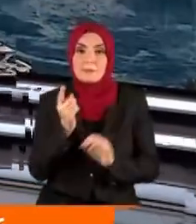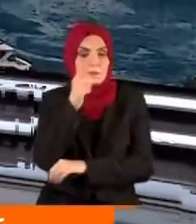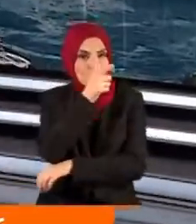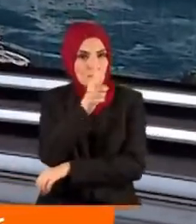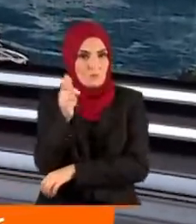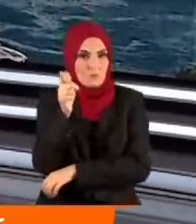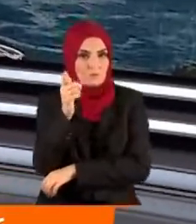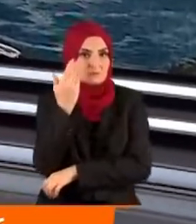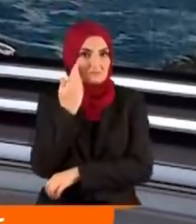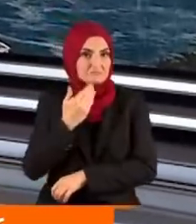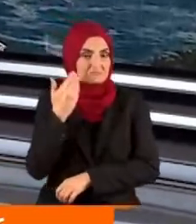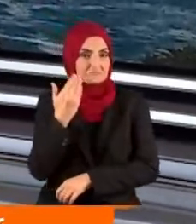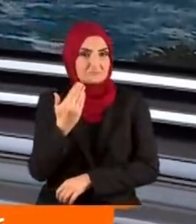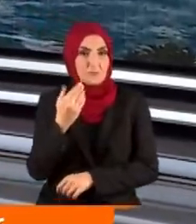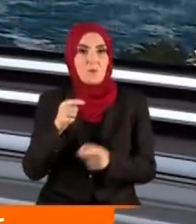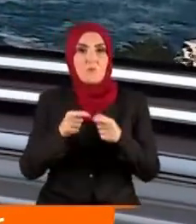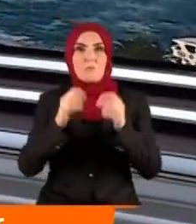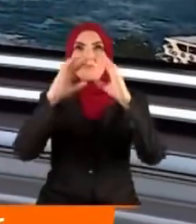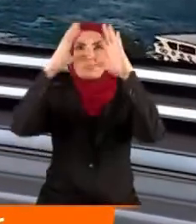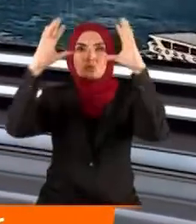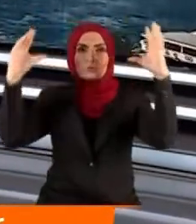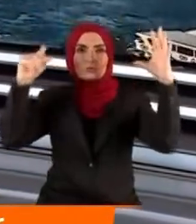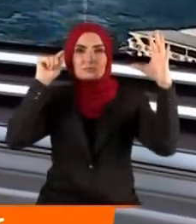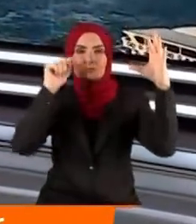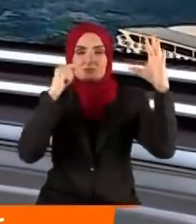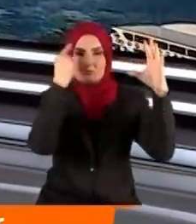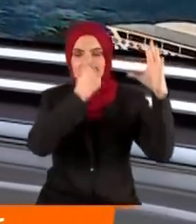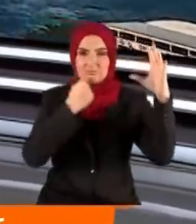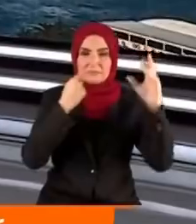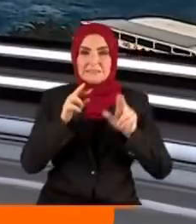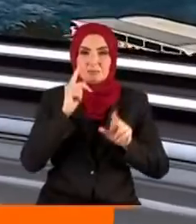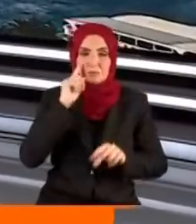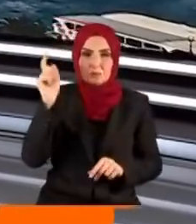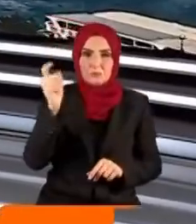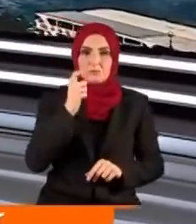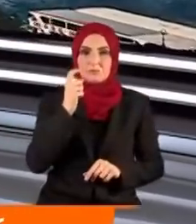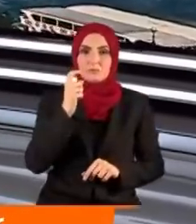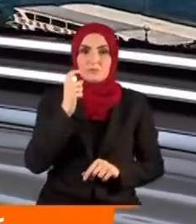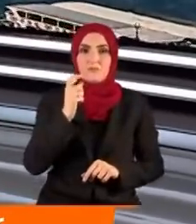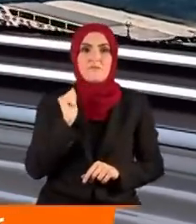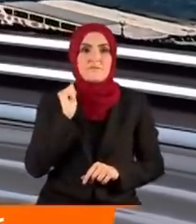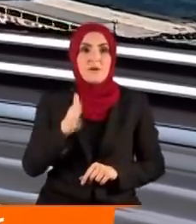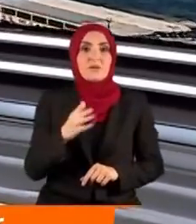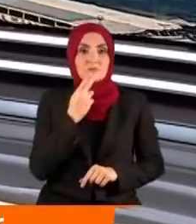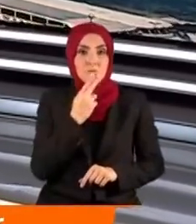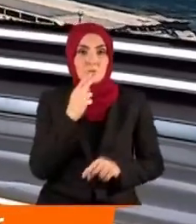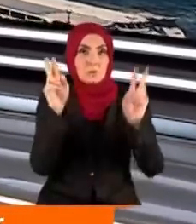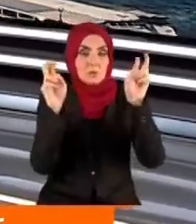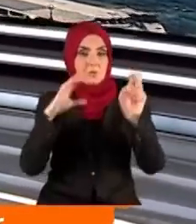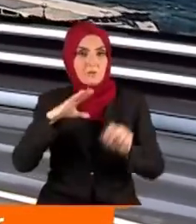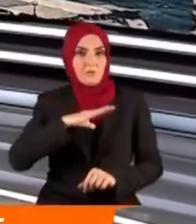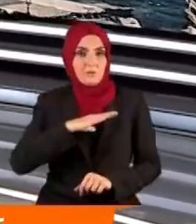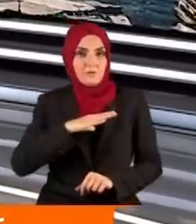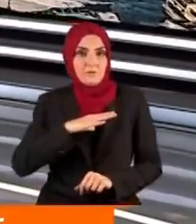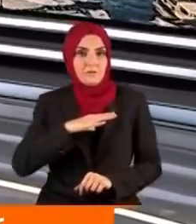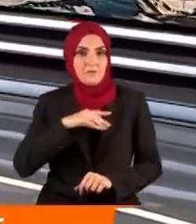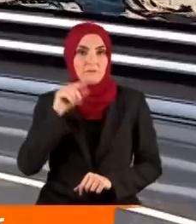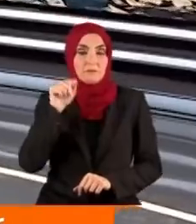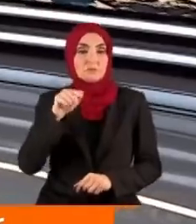ekranlarınıza. Bulutların üzerinde beliren bir silüet günün en çok konuşulan konusu oldu. İşte o silüet ve üzerine